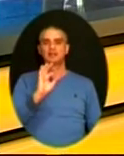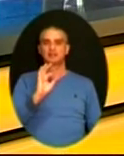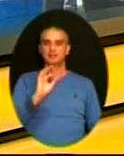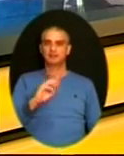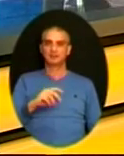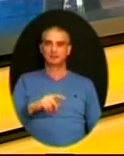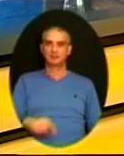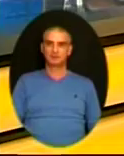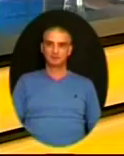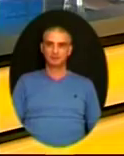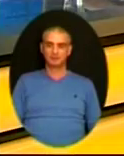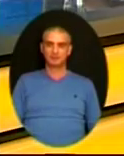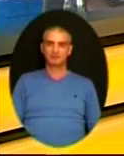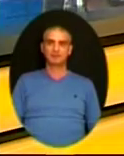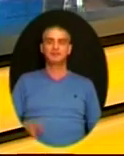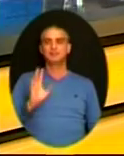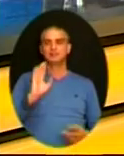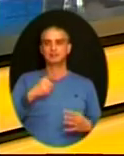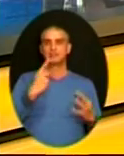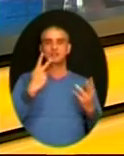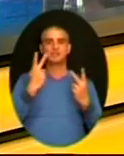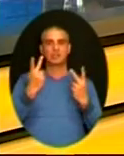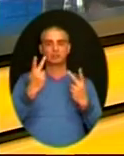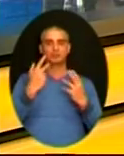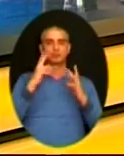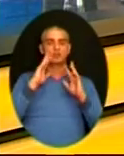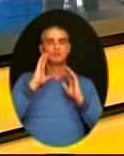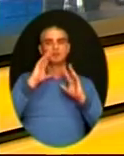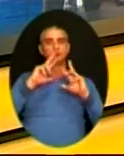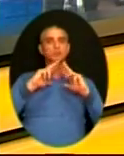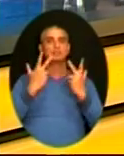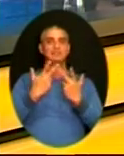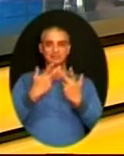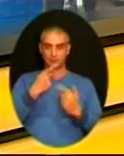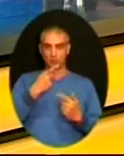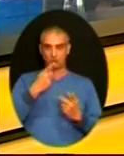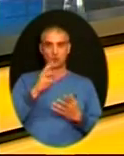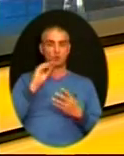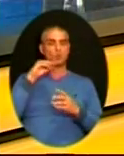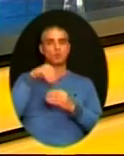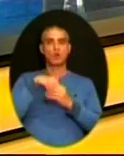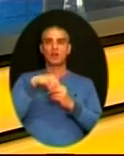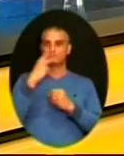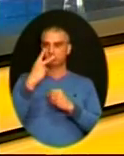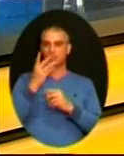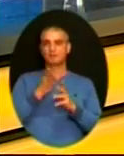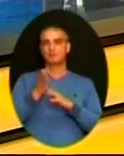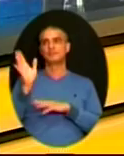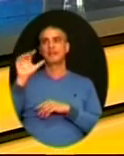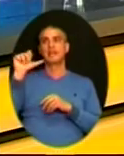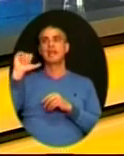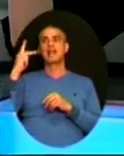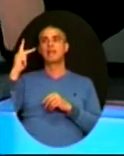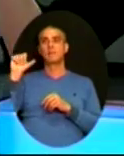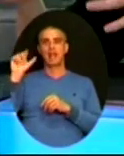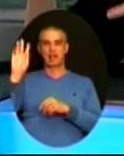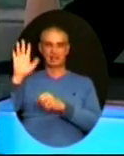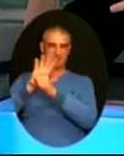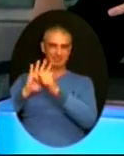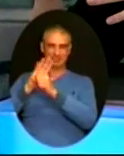חושבת שזה, שוב, יש פה שני מישורים, במישור הציבורי הקמפייני, שהוא מורכב משתי זרועות, הזרוע של איפאק נקרא לזה ככה,